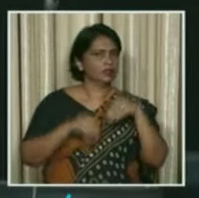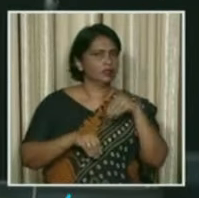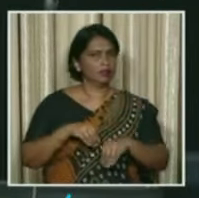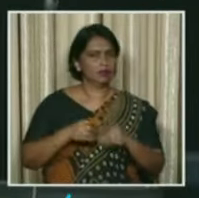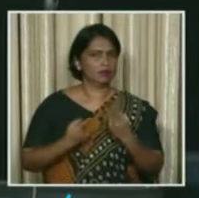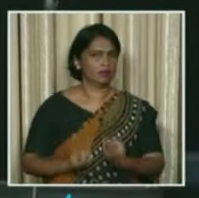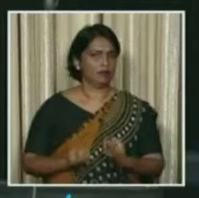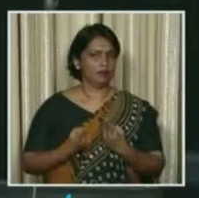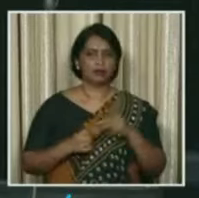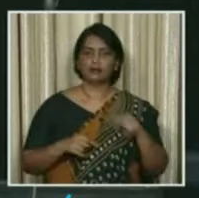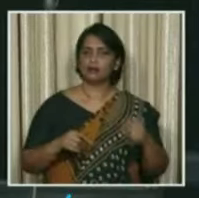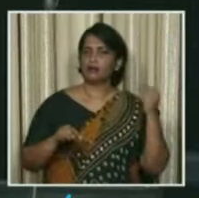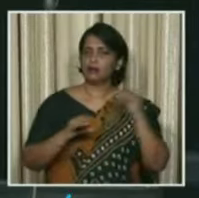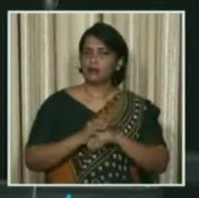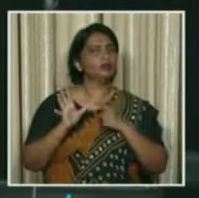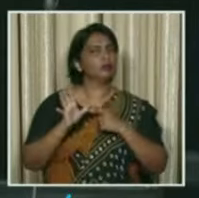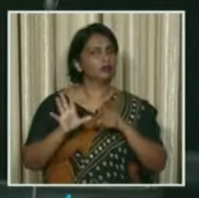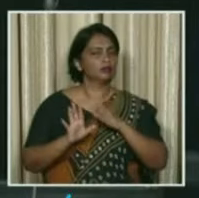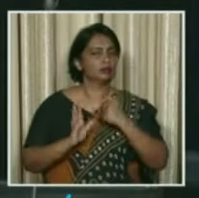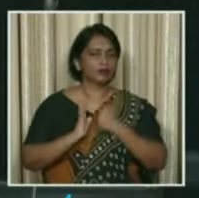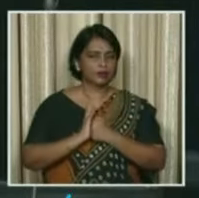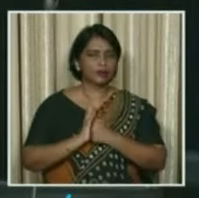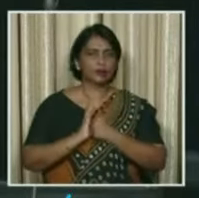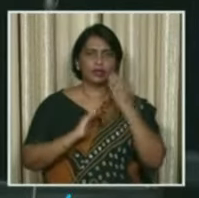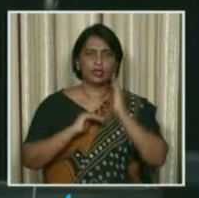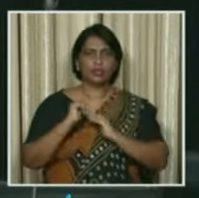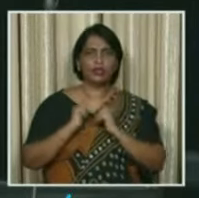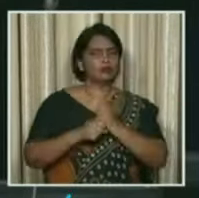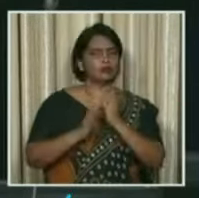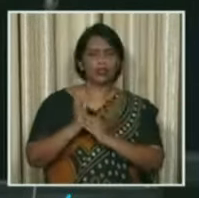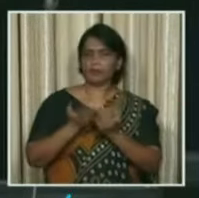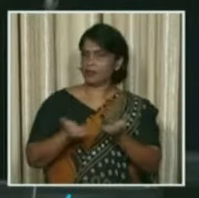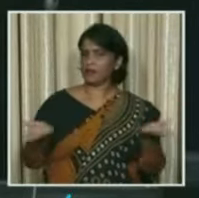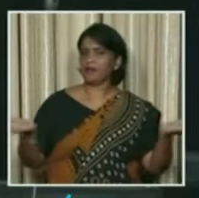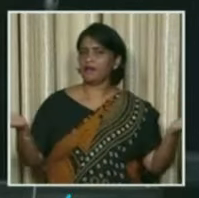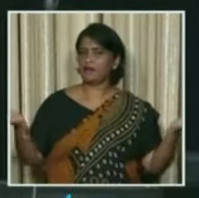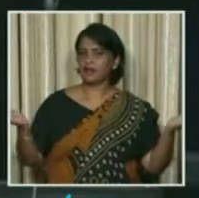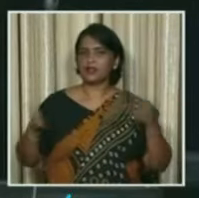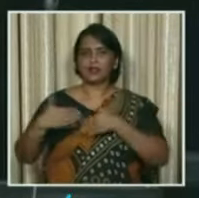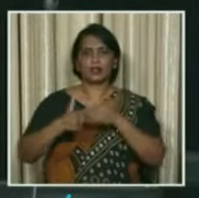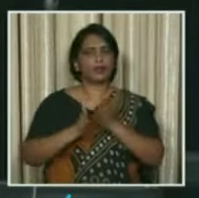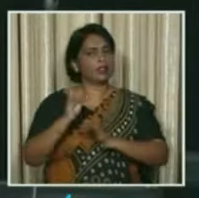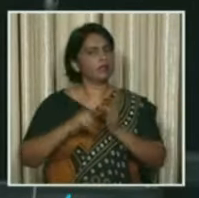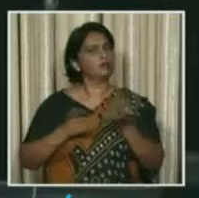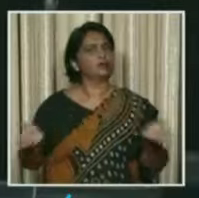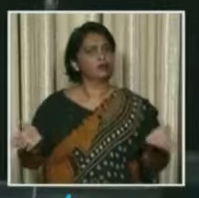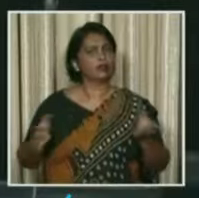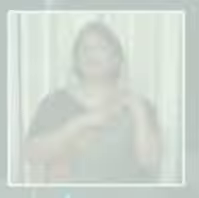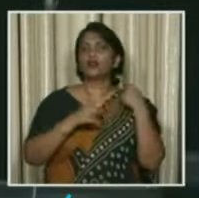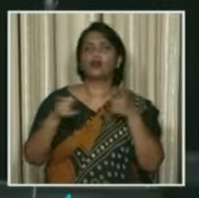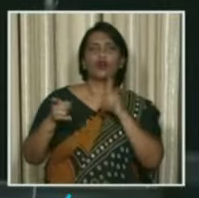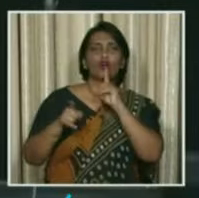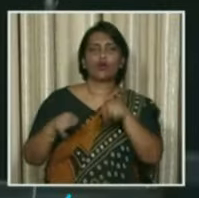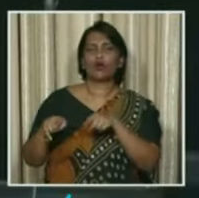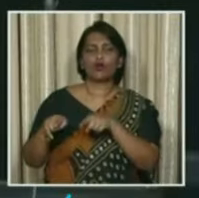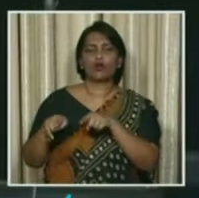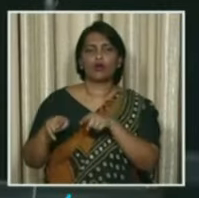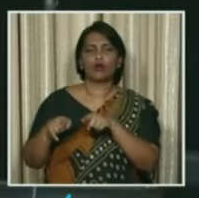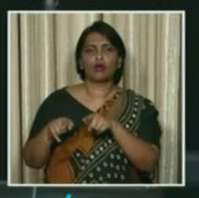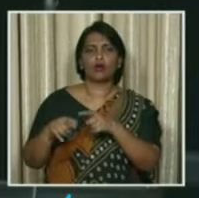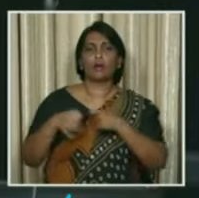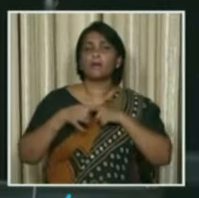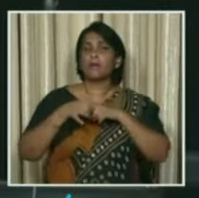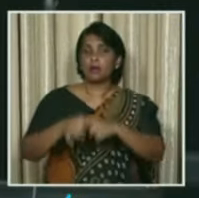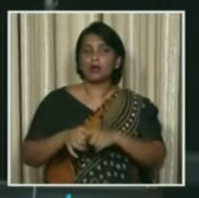අවශ්‍යතාවය මත මෙතන ඇවිල්ලා ප්‍රශ්න මතු කරන්න එපා. මෙතන ඉන්නවා රාජ්‍ය ඇමතිවරු කීප දෙනෙක්ම ඉන්නවා. කැබිනට් ඇමතිවරු ඔබතුමාගේ ප්‍රශ්නකාරීතුමා යොමු කරේ ඔබතුමා යොමු කරපු